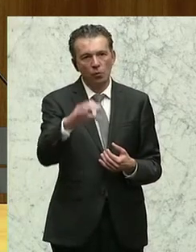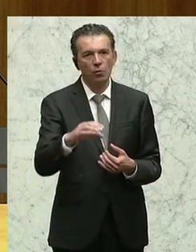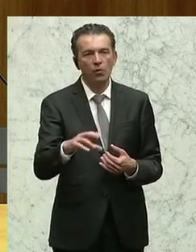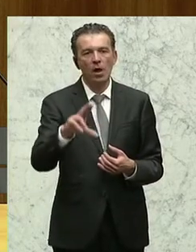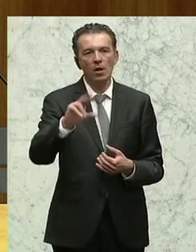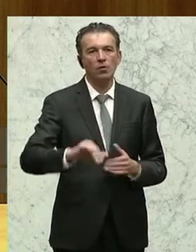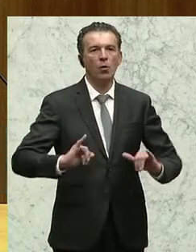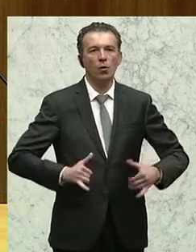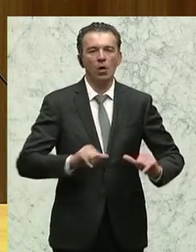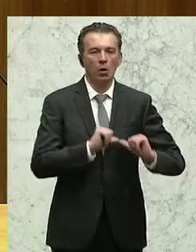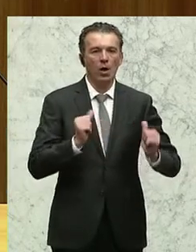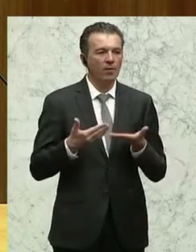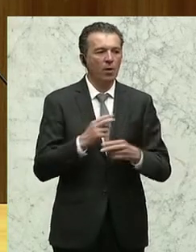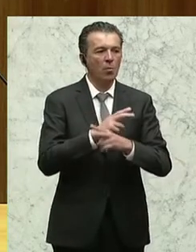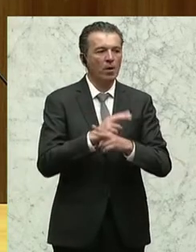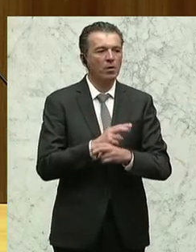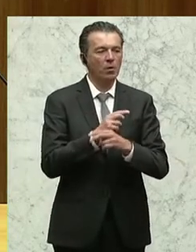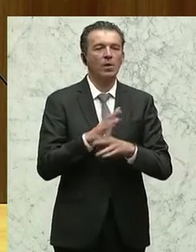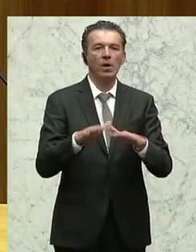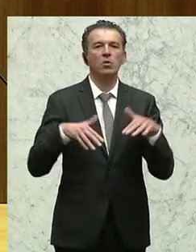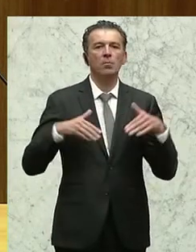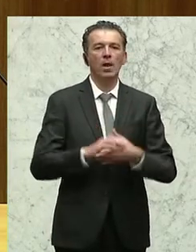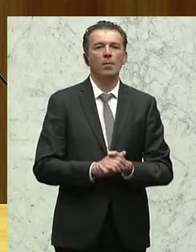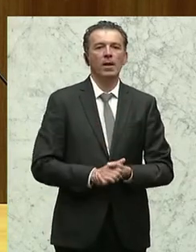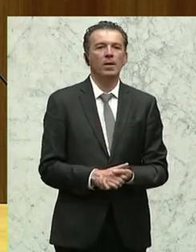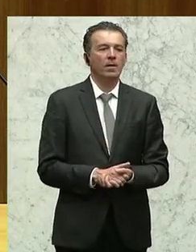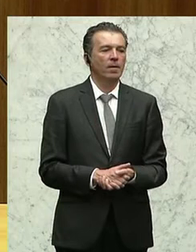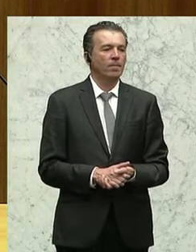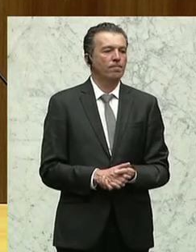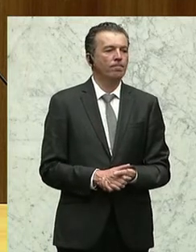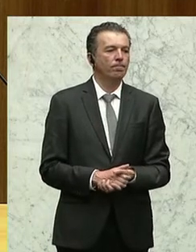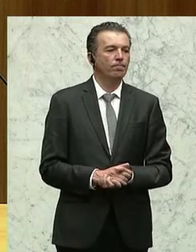aus Südtirol, herzlich im österreichischen Parlament.